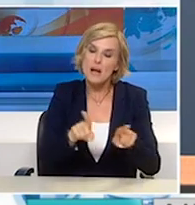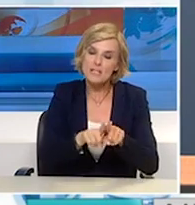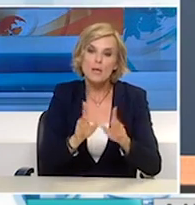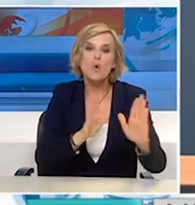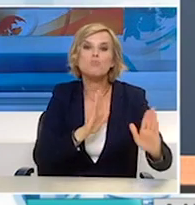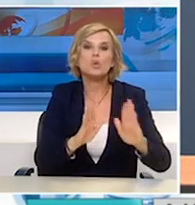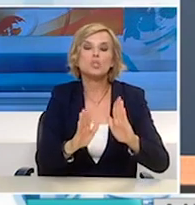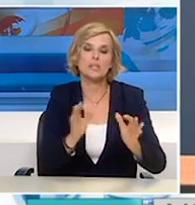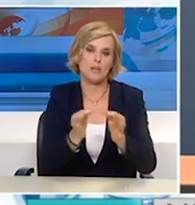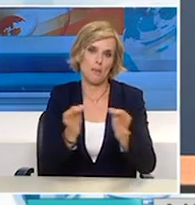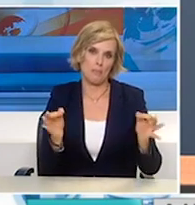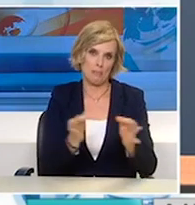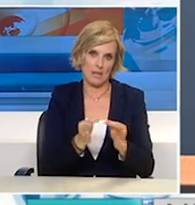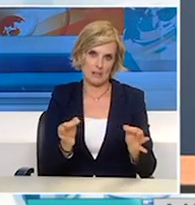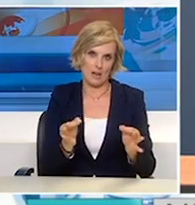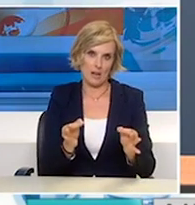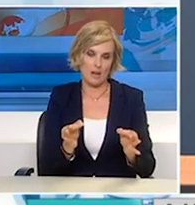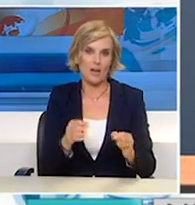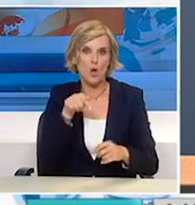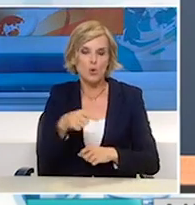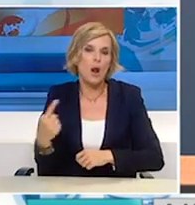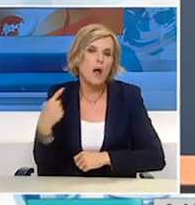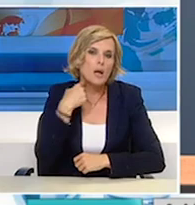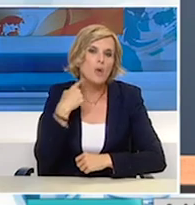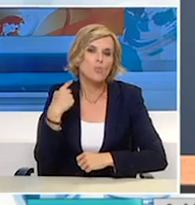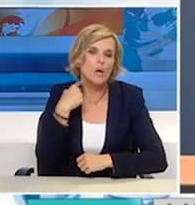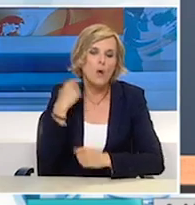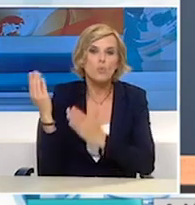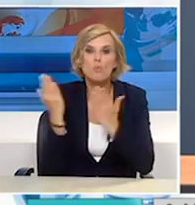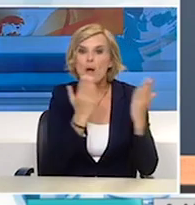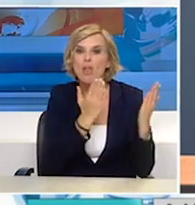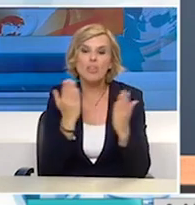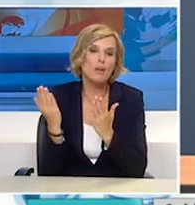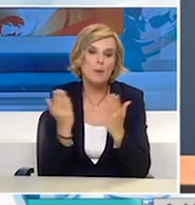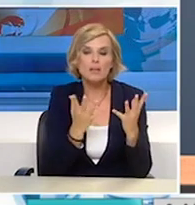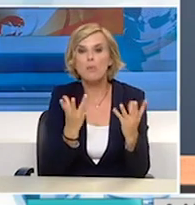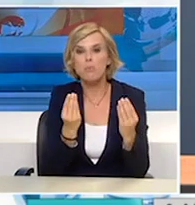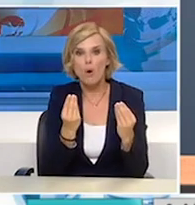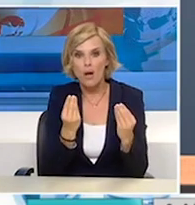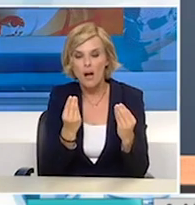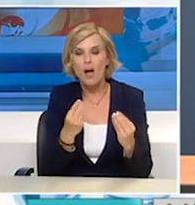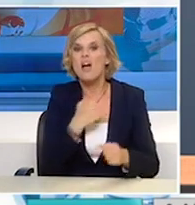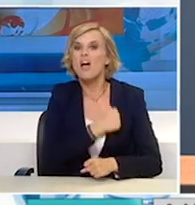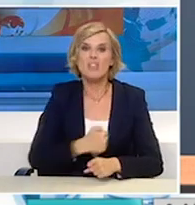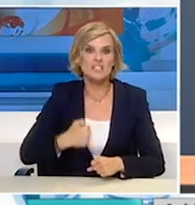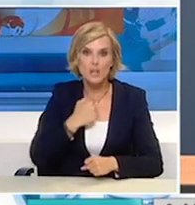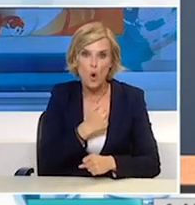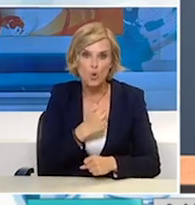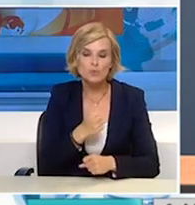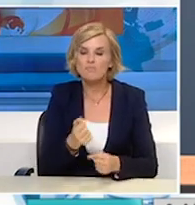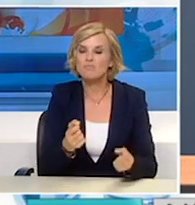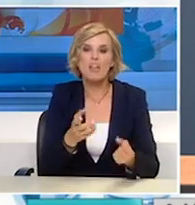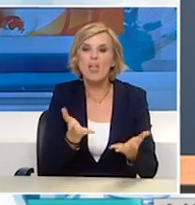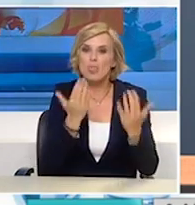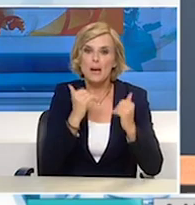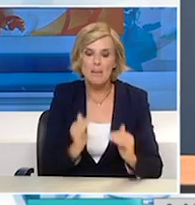προαναφέραμε. Το κόστος της μη παρακολούθησης θα είναι πάντα υψηλότερο για ένα παιδί που έχει λιγότερες ευκαιρίες πρόσβασης στη μάθηση, για